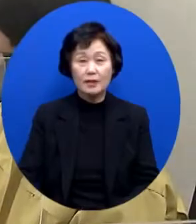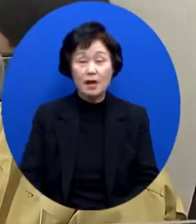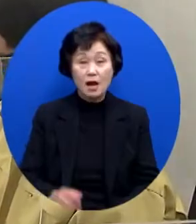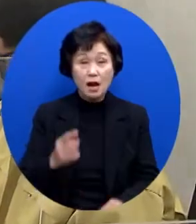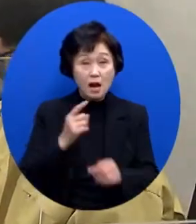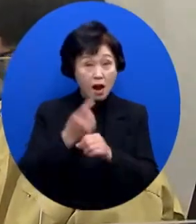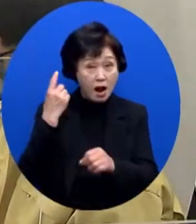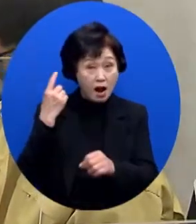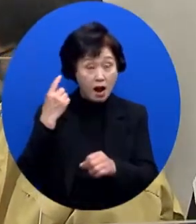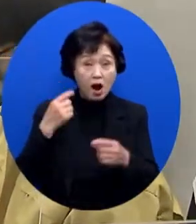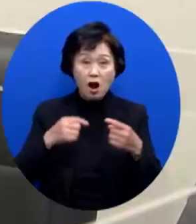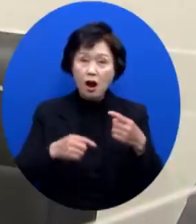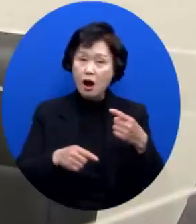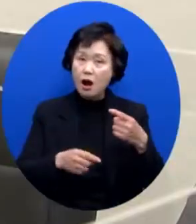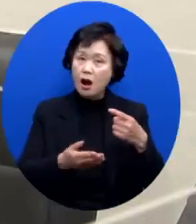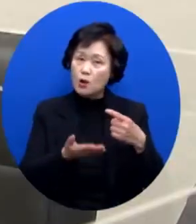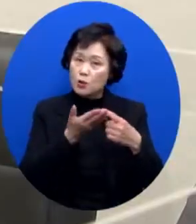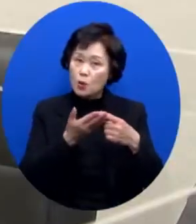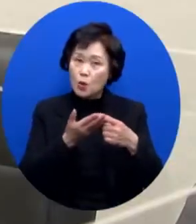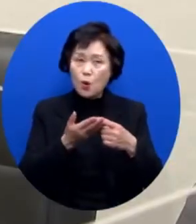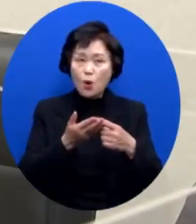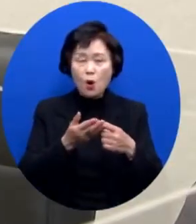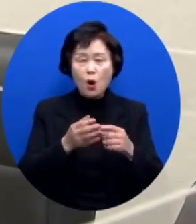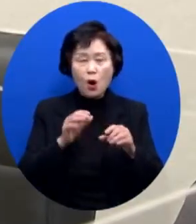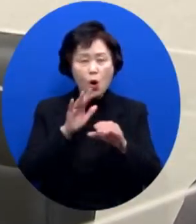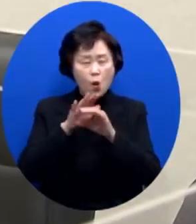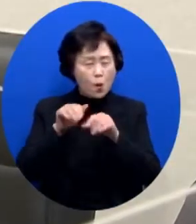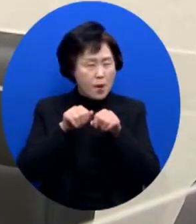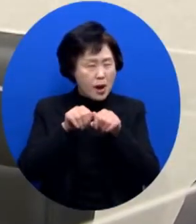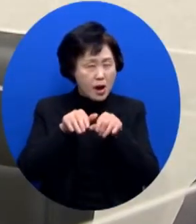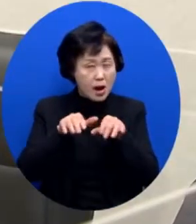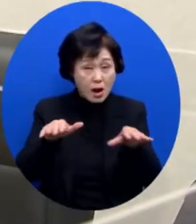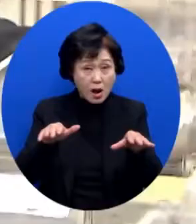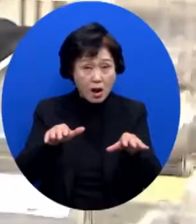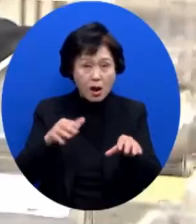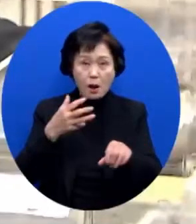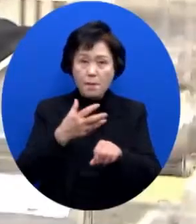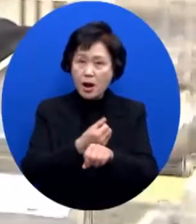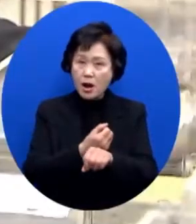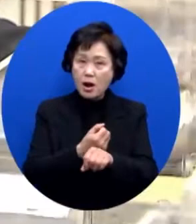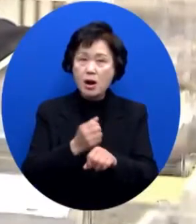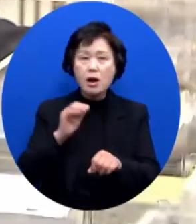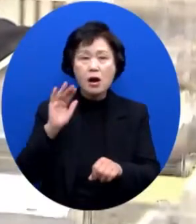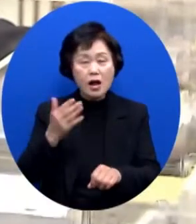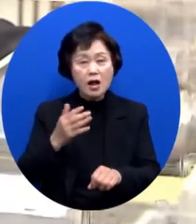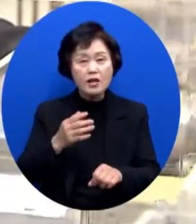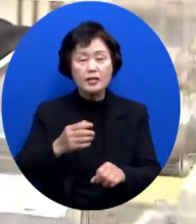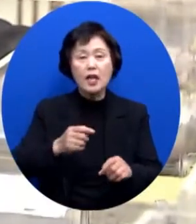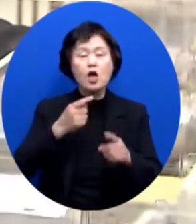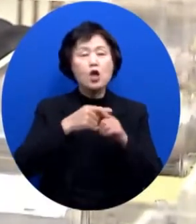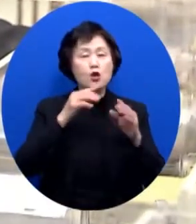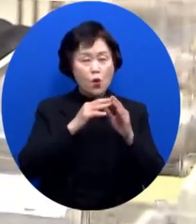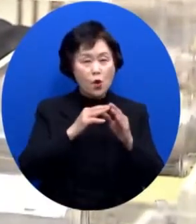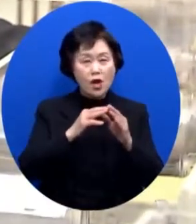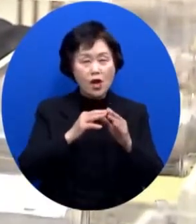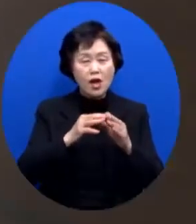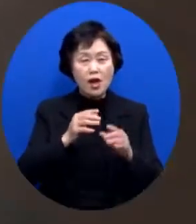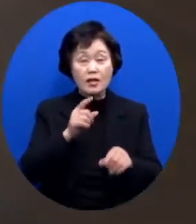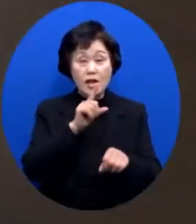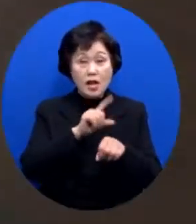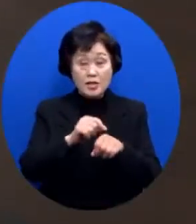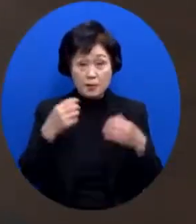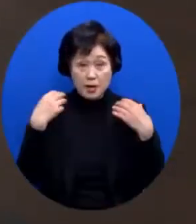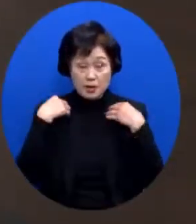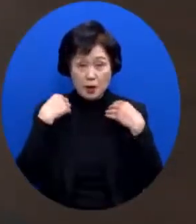작년 초 코로나가 빠른 속도로 확산되자 익산시 기독교연합회는 익산시와 협의체를 구성했습니다. 전국